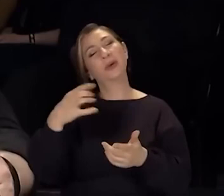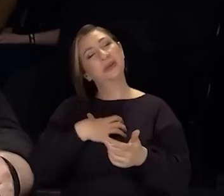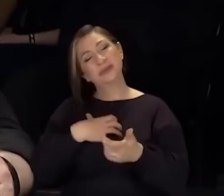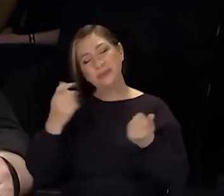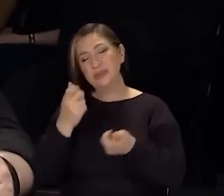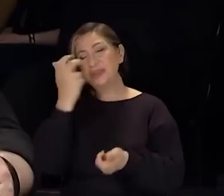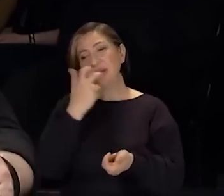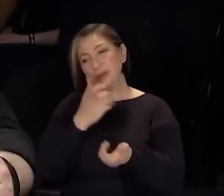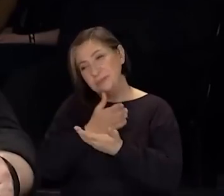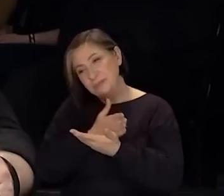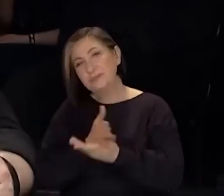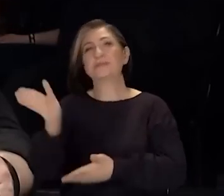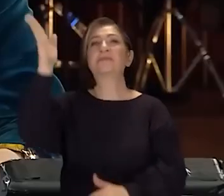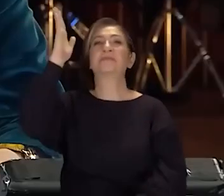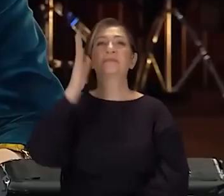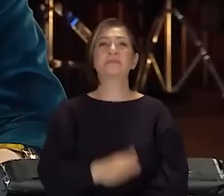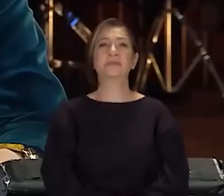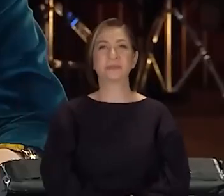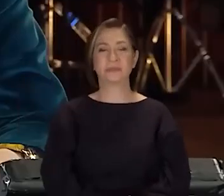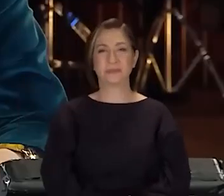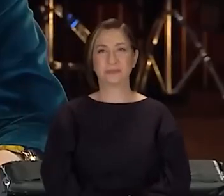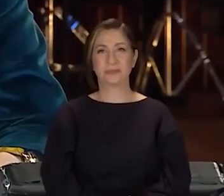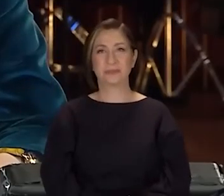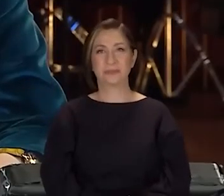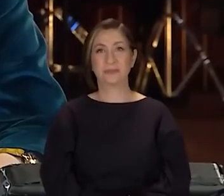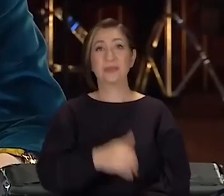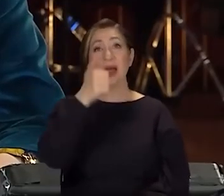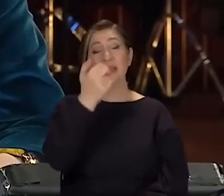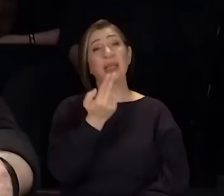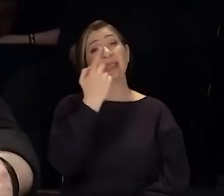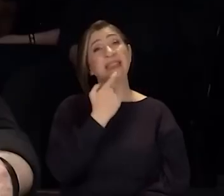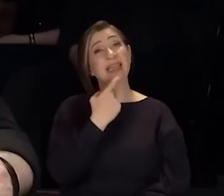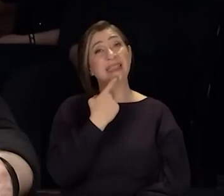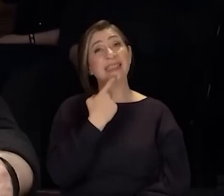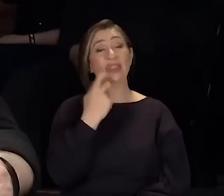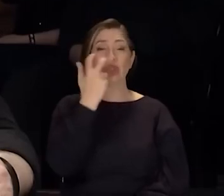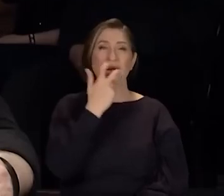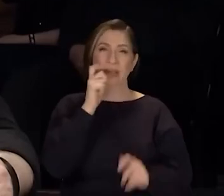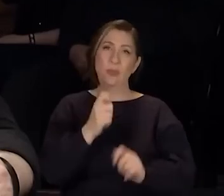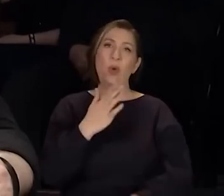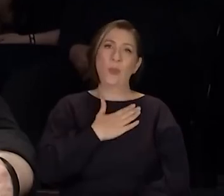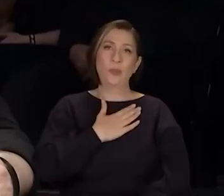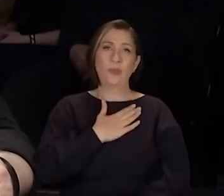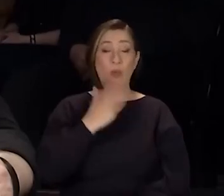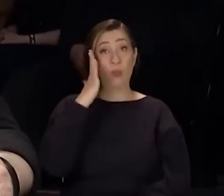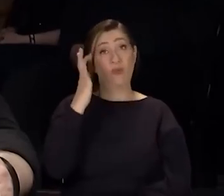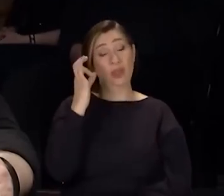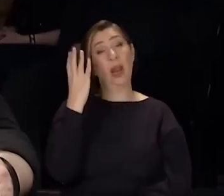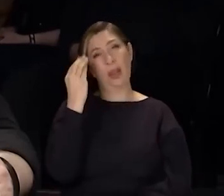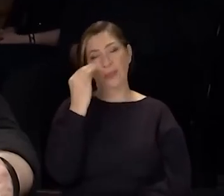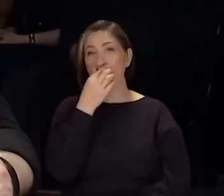açtılar. 12 sene çalıştığım yerden şimdi tekrar şarkıcılık. 6-7 senedir şarkıcılık yapıyorum.